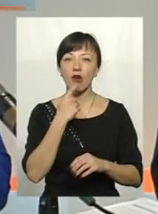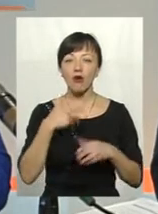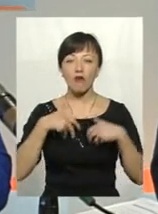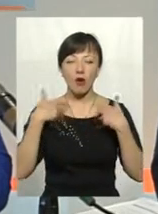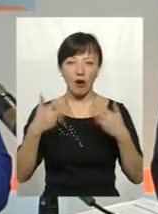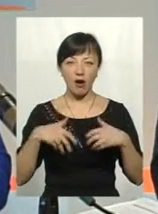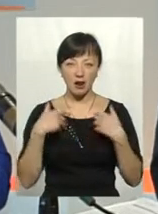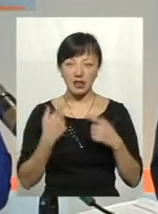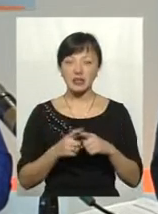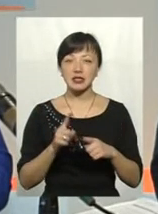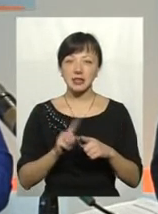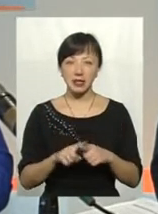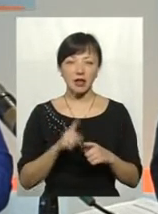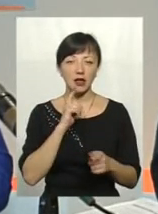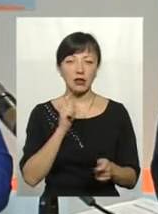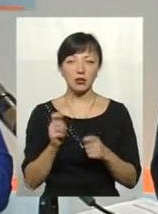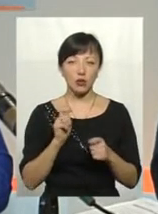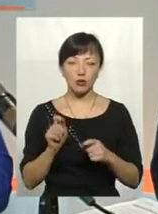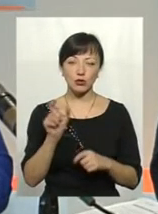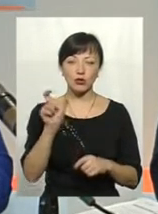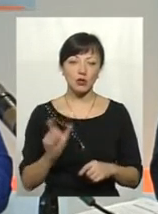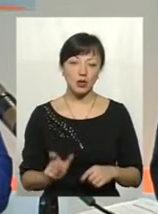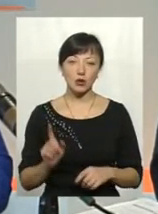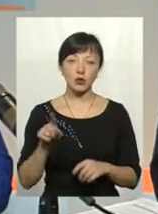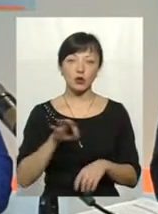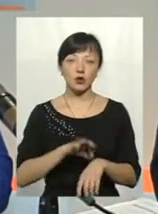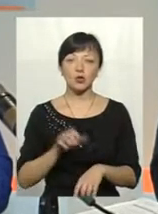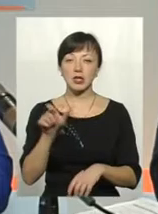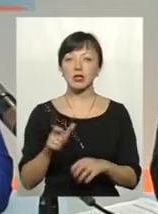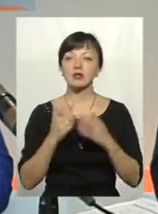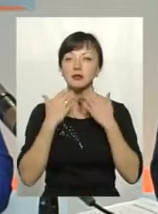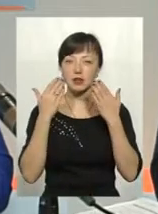кровотечі. І оце вже насторожує пацієнта. Тоді пацієнт